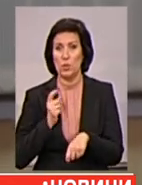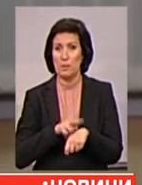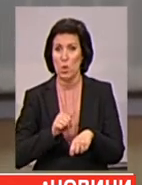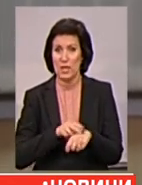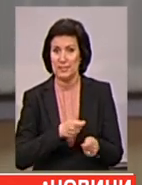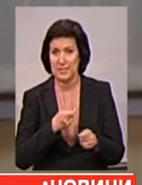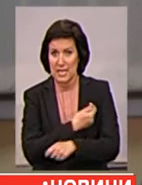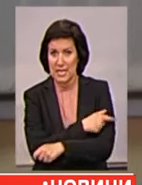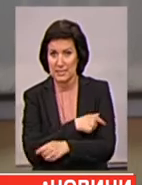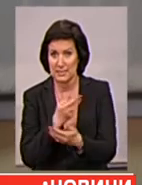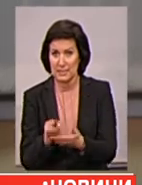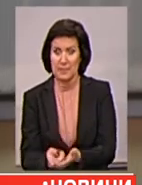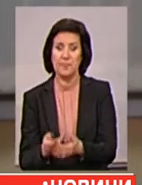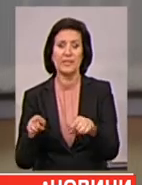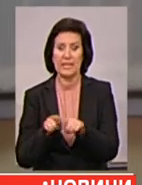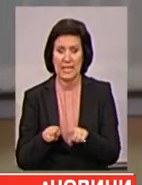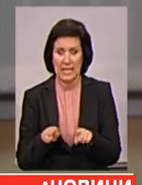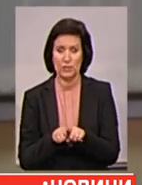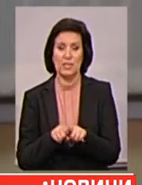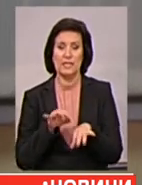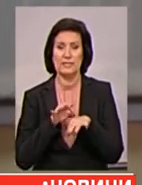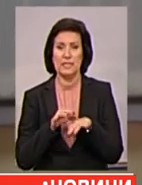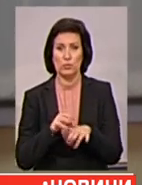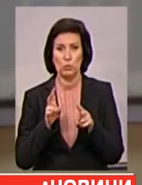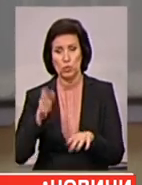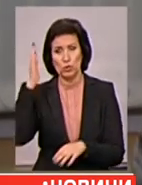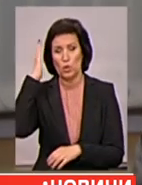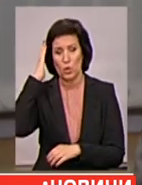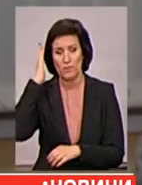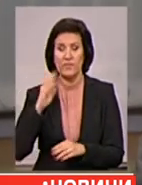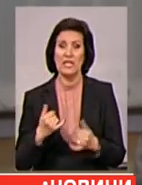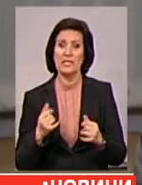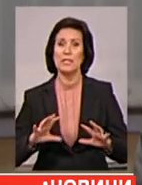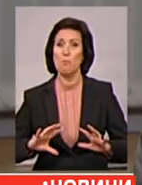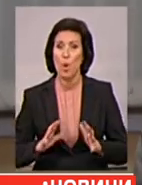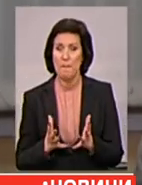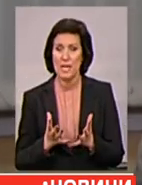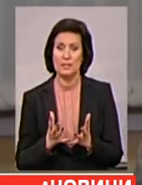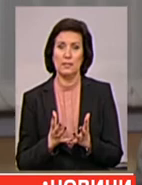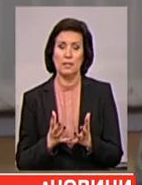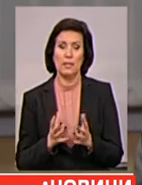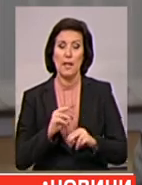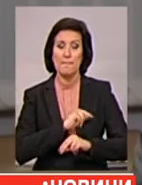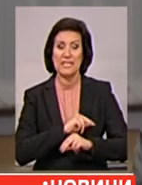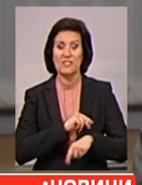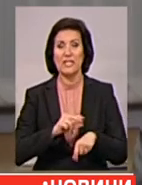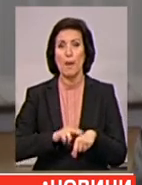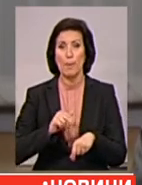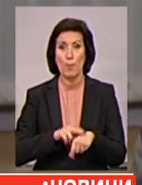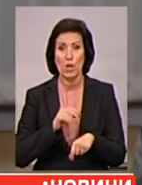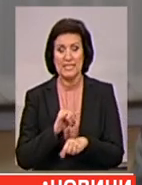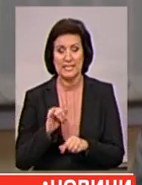поліцейський, теж з тілесними ушкодженнями голови. На даний момент працівниками